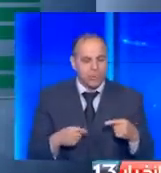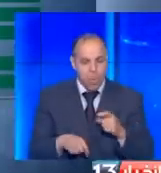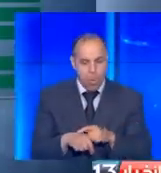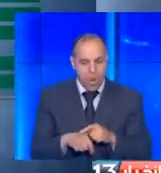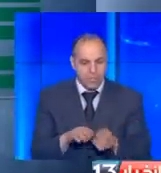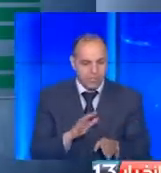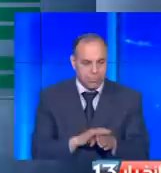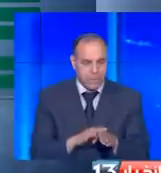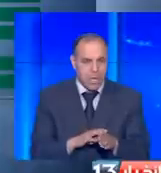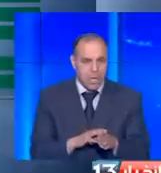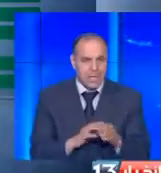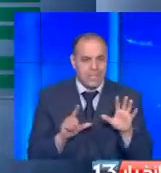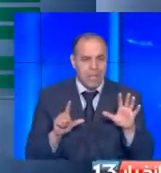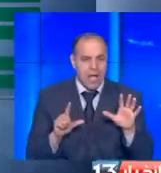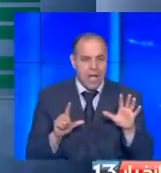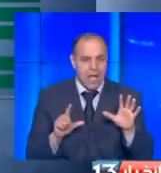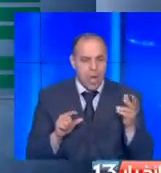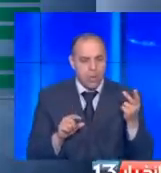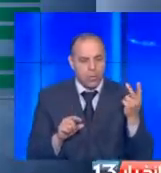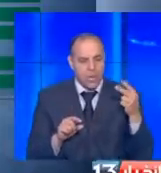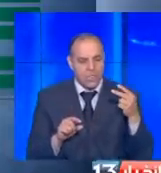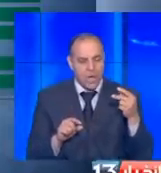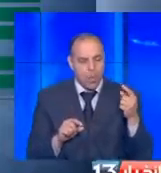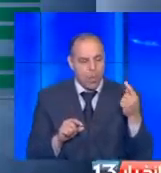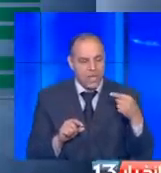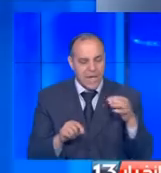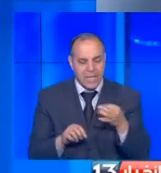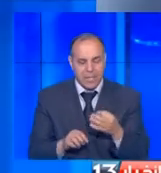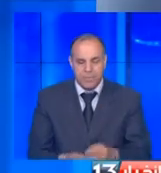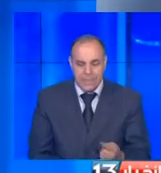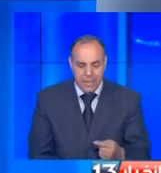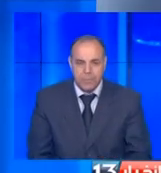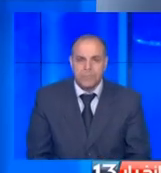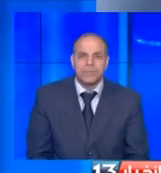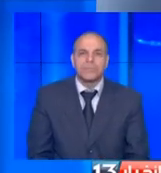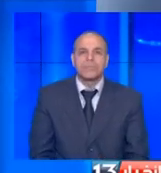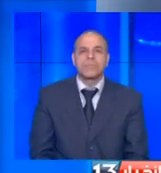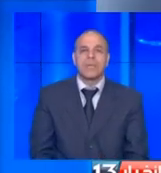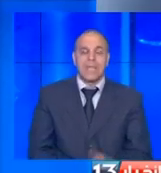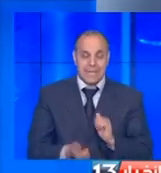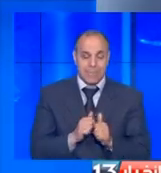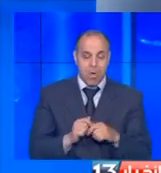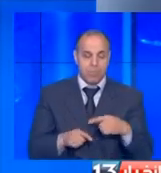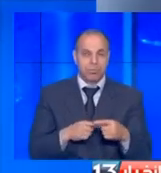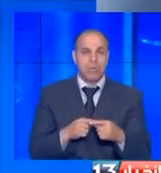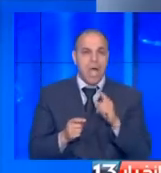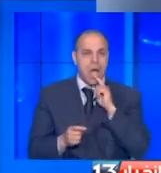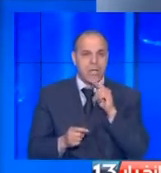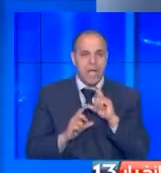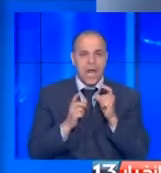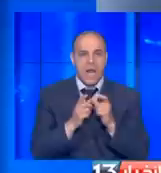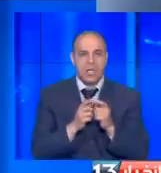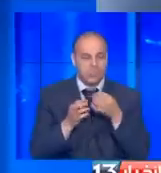التي ستنطلق على الساعة 7:10. رياضيا دائما، قررت